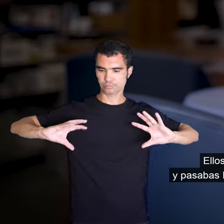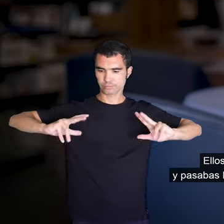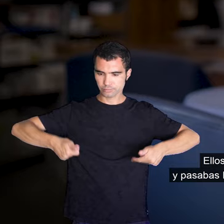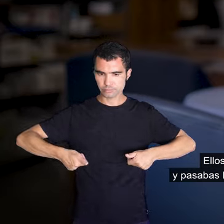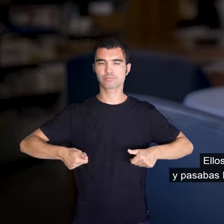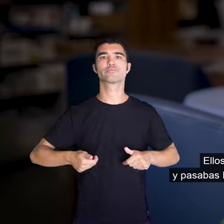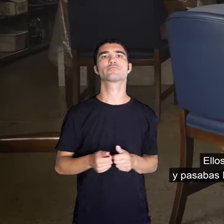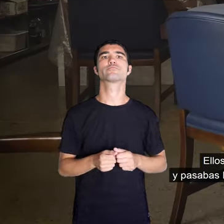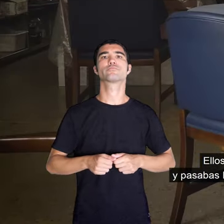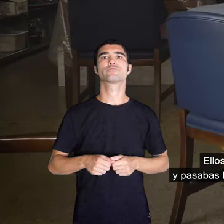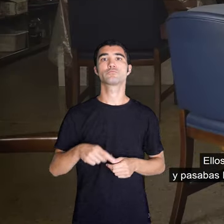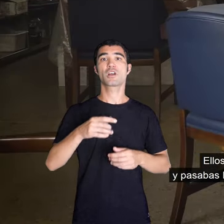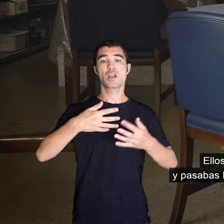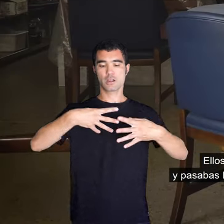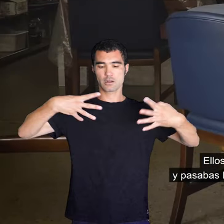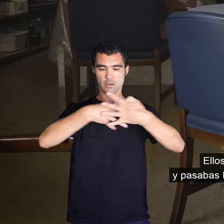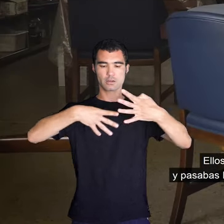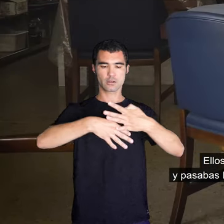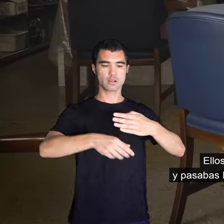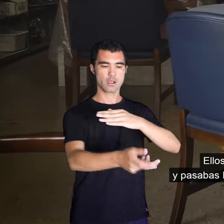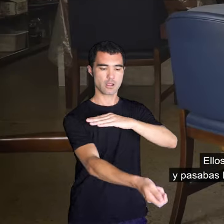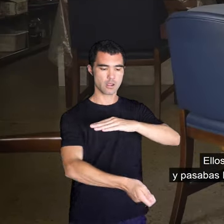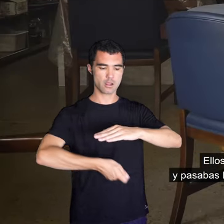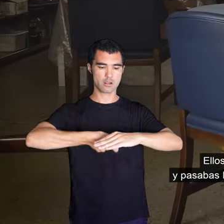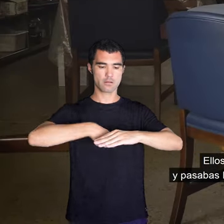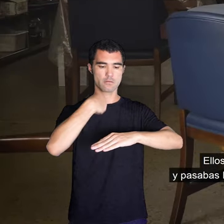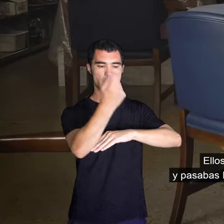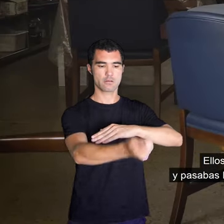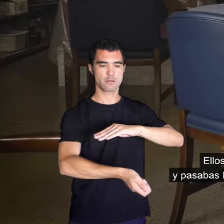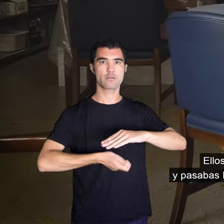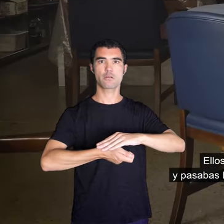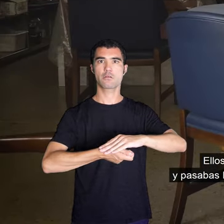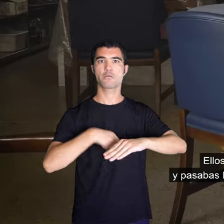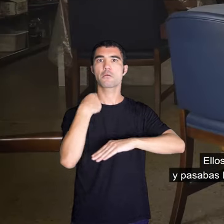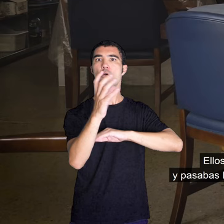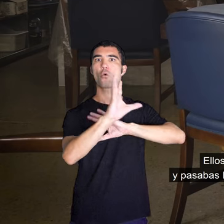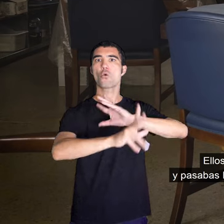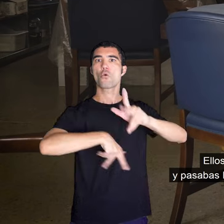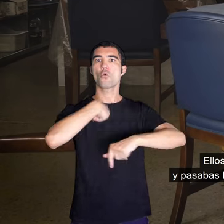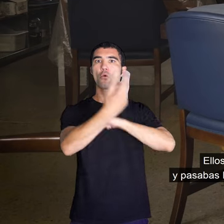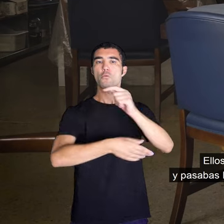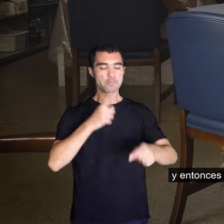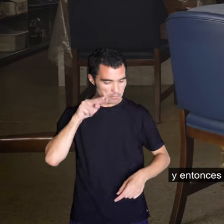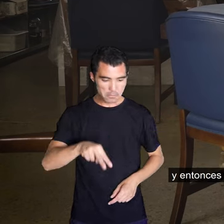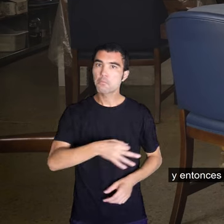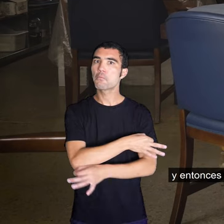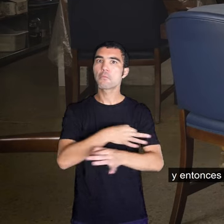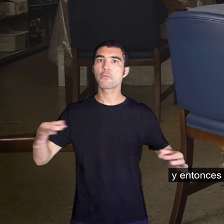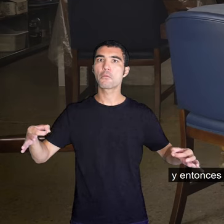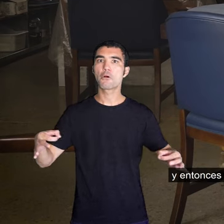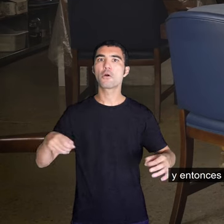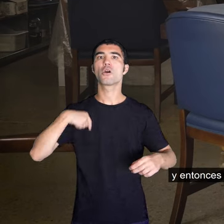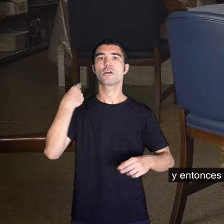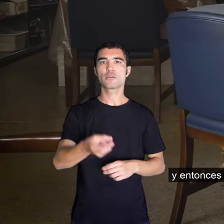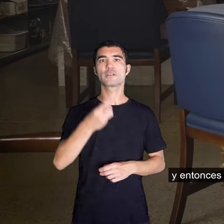i passaves la xarxa per davall, per mig i per damunt, i no passaves pena. I llavors ja en feren